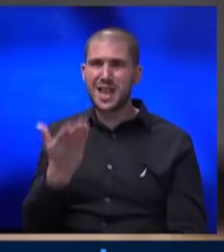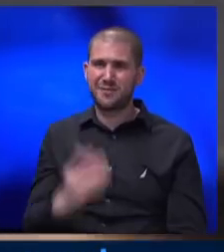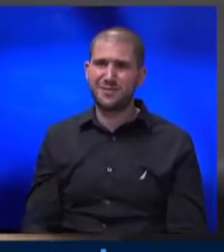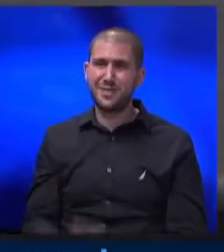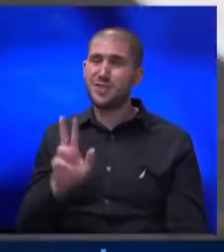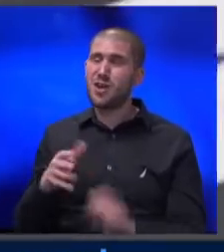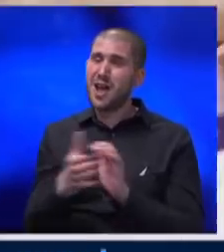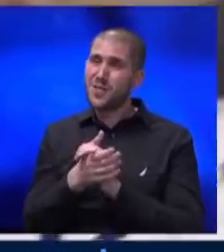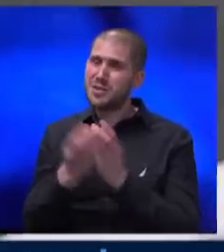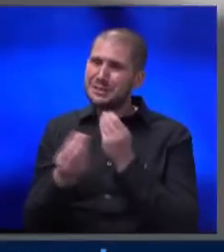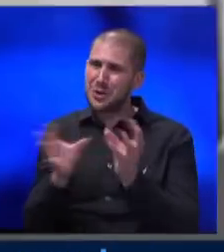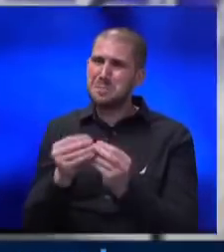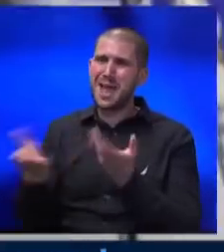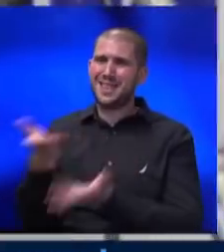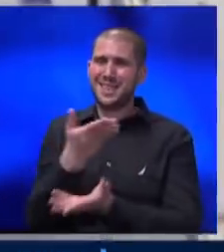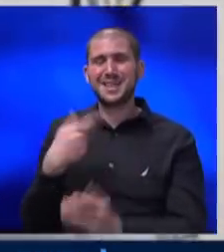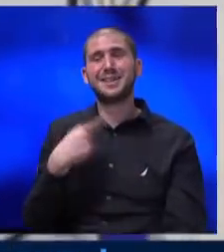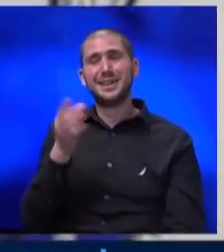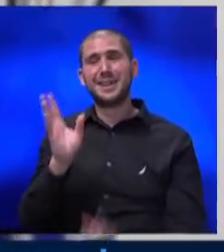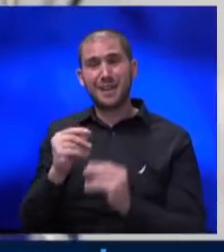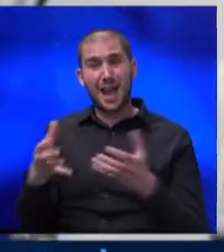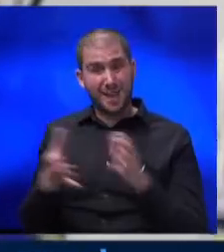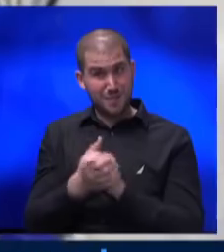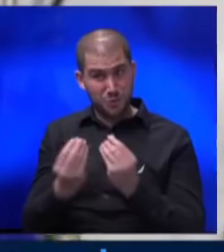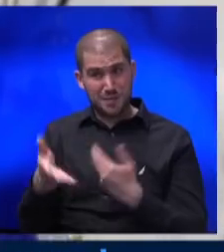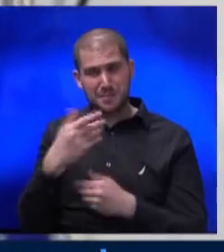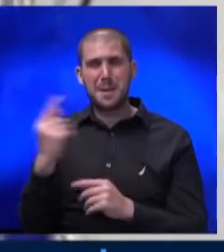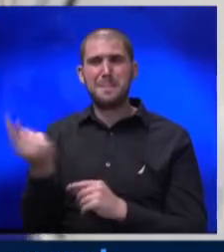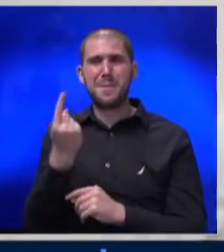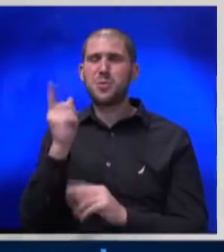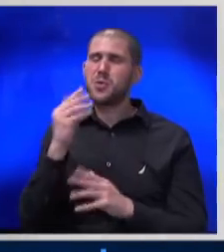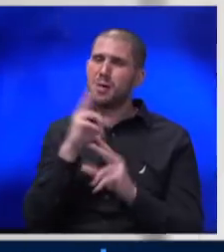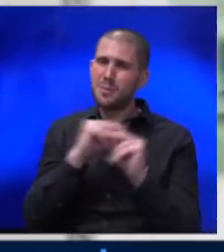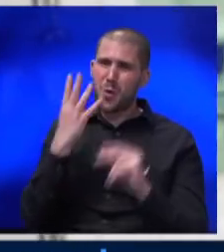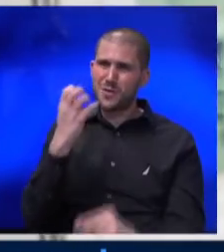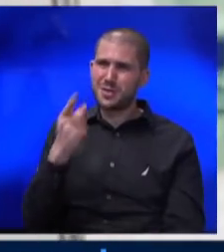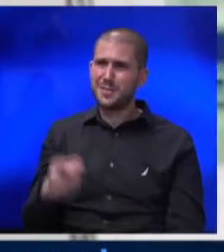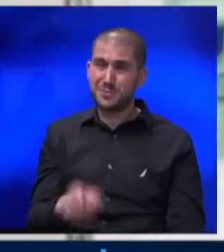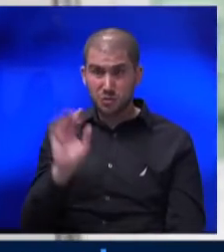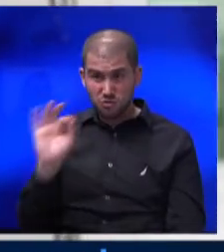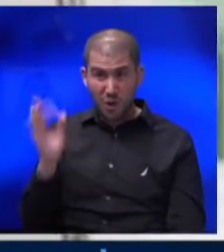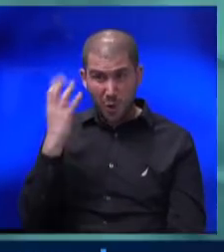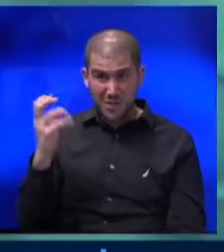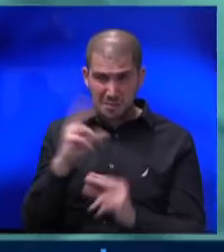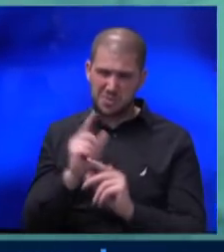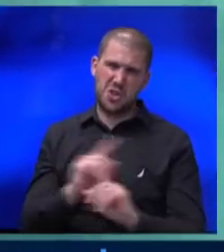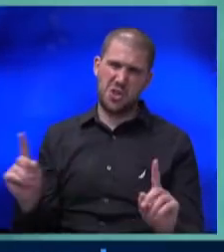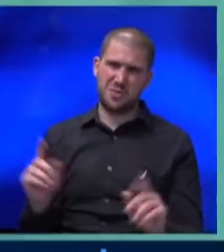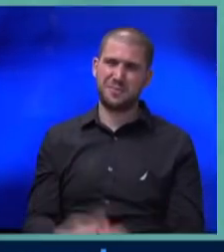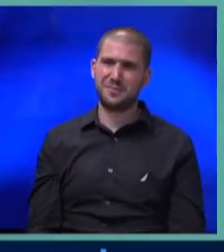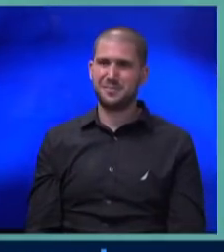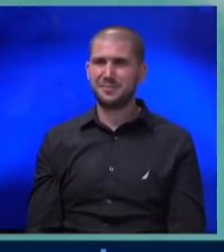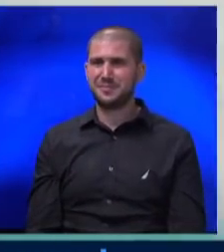לכן חברות משחקות, ושמת אותן בחברה טובה. הן בבידוד. הן מאוד אוהבות לפטפט, אז... הן בבידוד. שלך לפטפט? לא. כן.